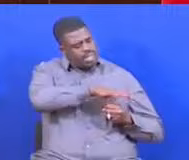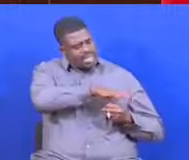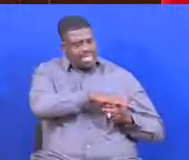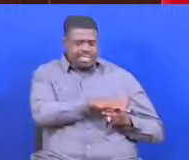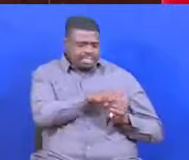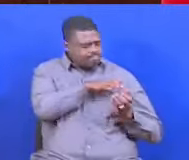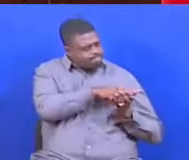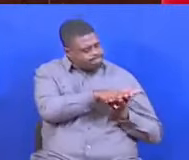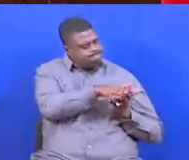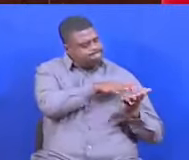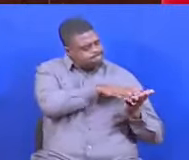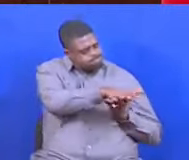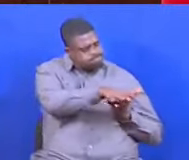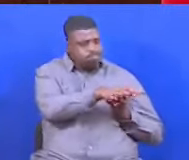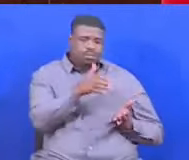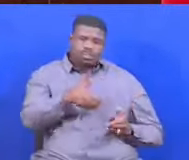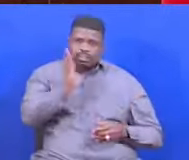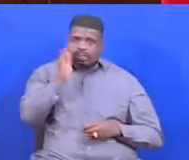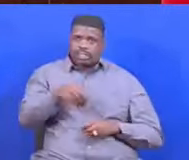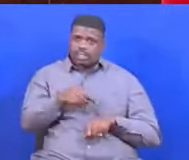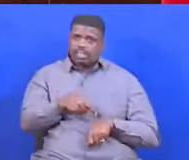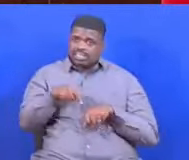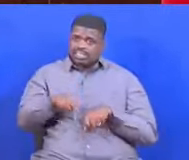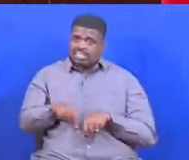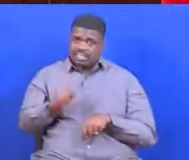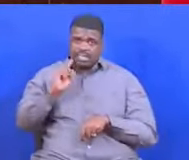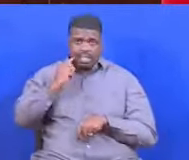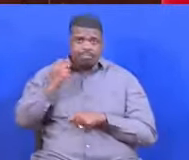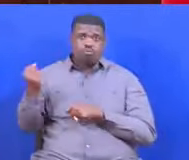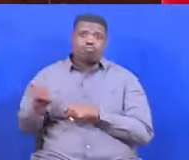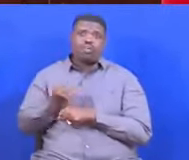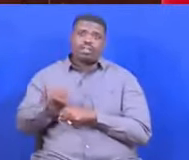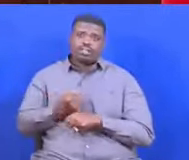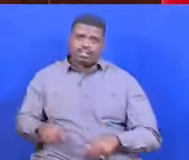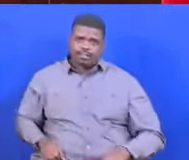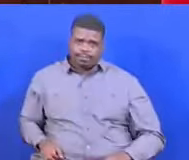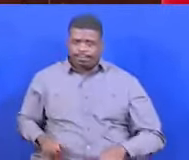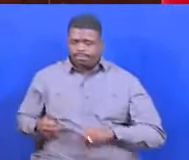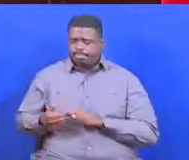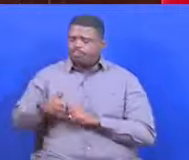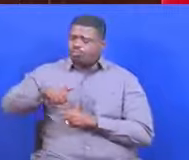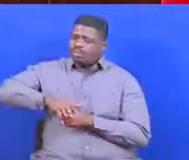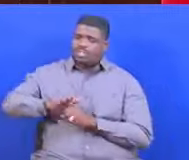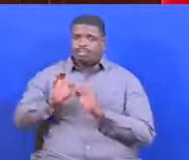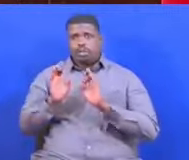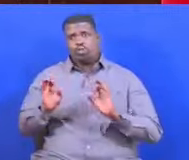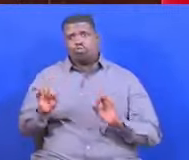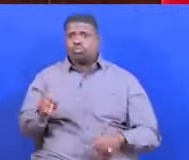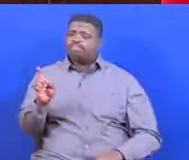serikali ya awamu ya sita inajaribu kufanya, na kwa kweli yako mambo mengi mazuri sana,